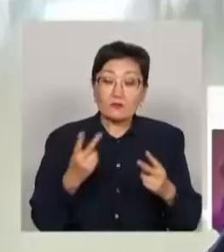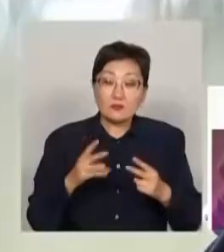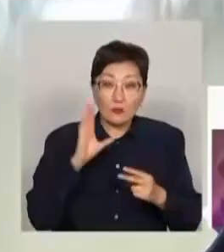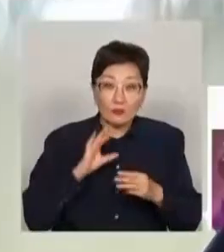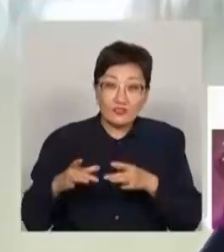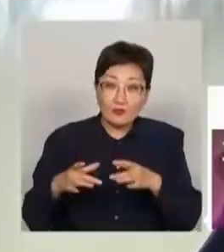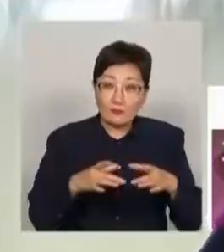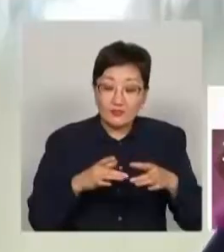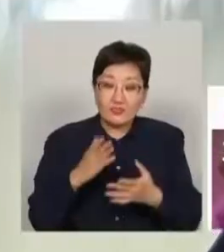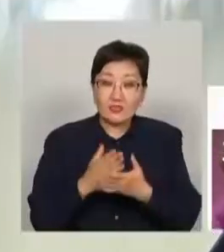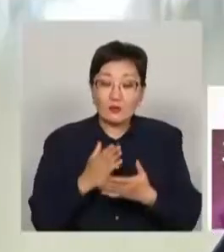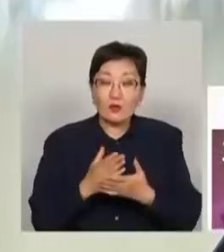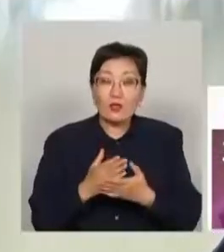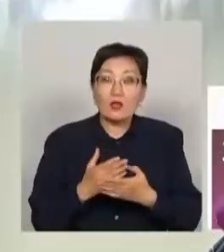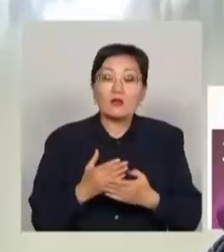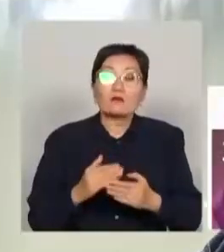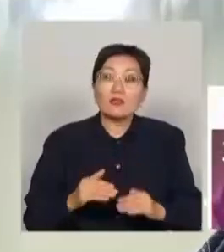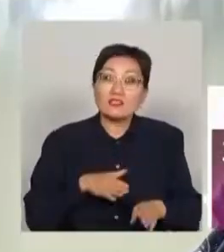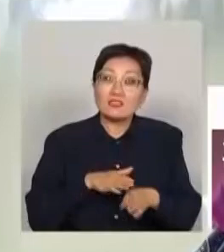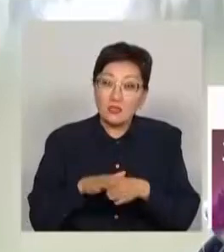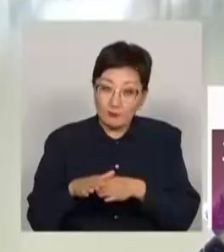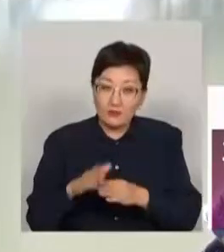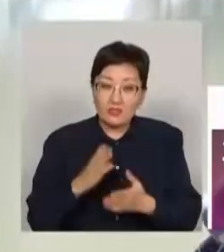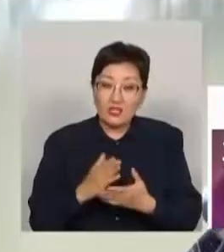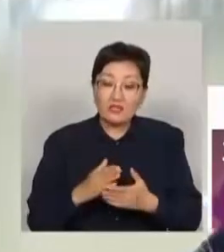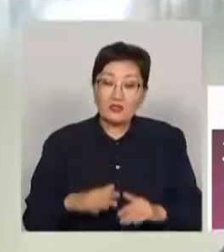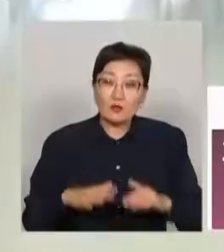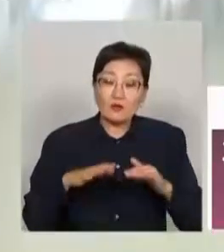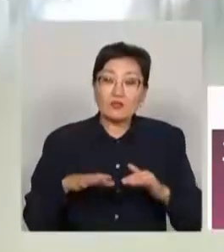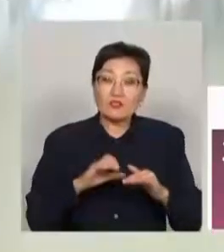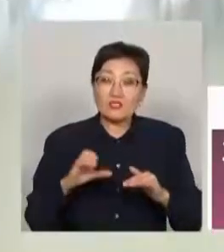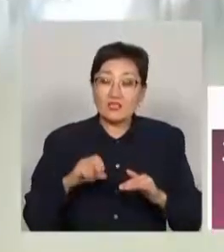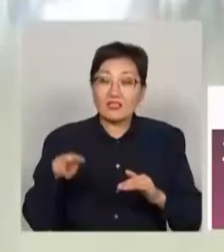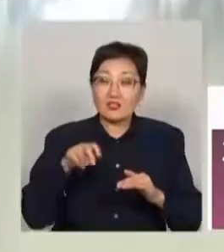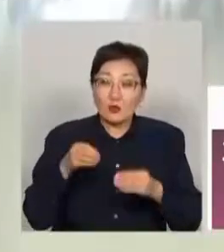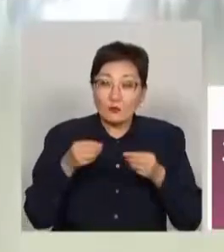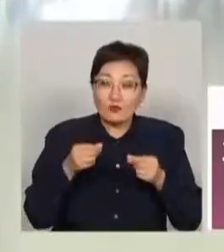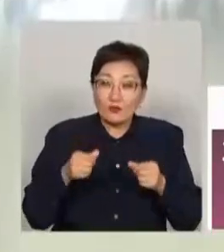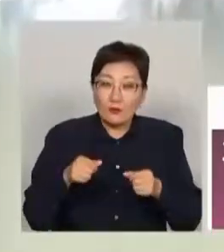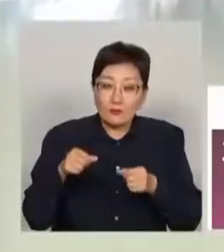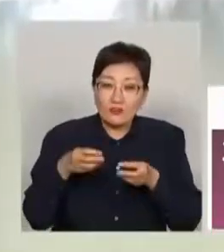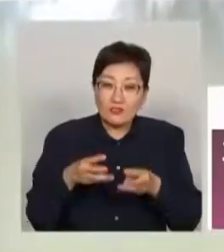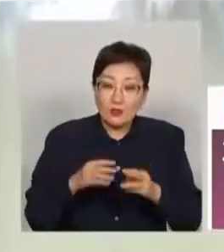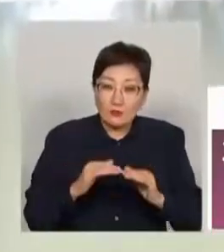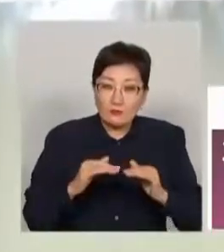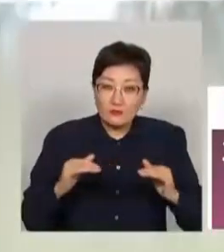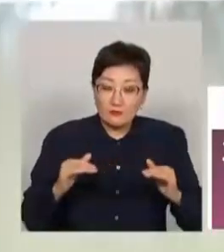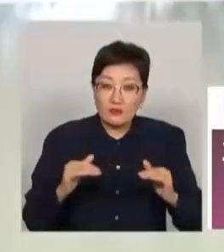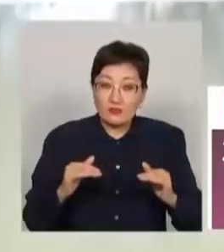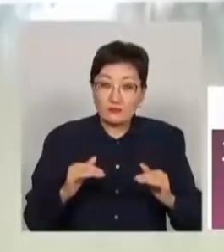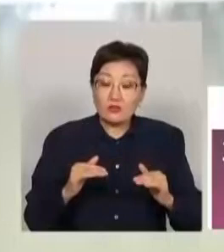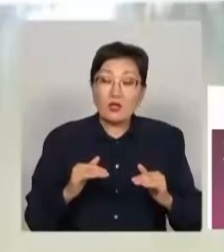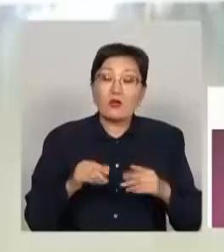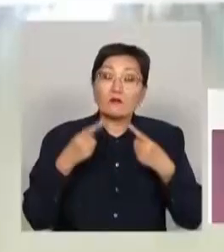озера находятся на стадии заполнения. С ледников, значит, интенсивная абляция не наблюдается.